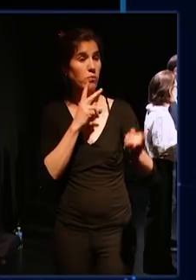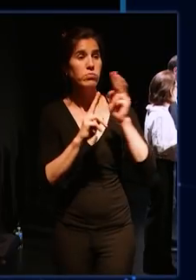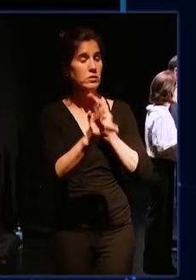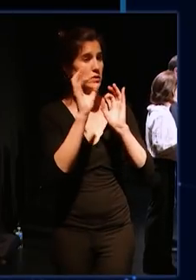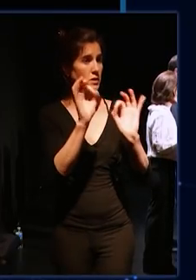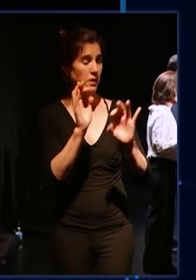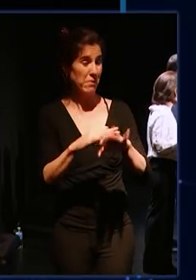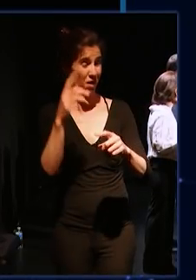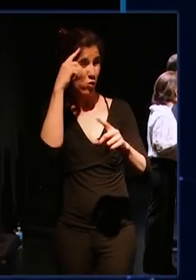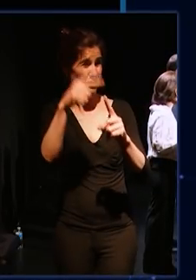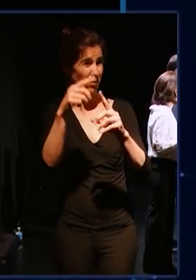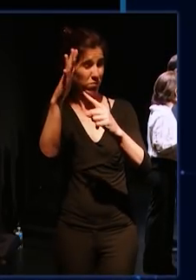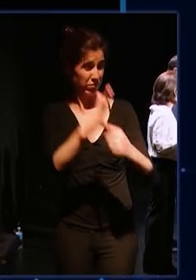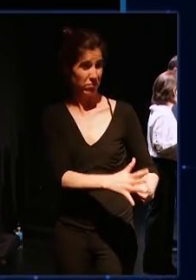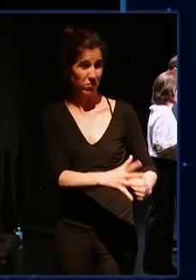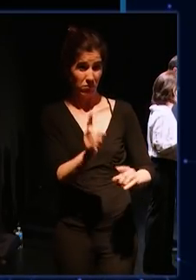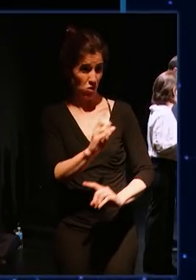Cardedeu. Via beques també